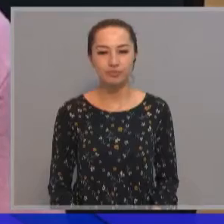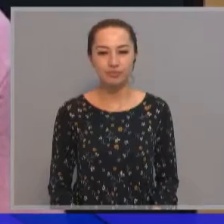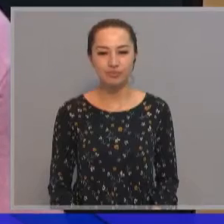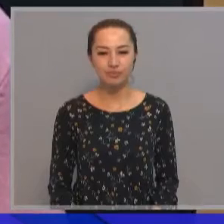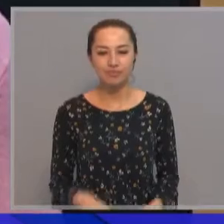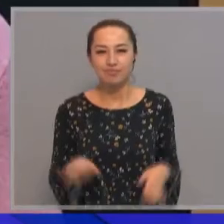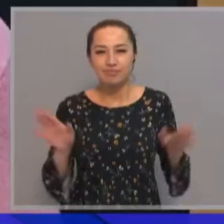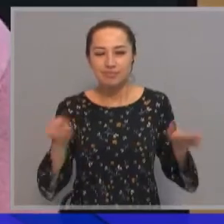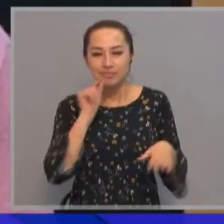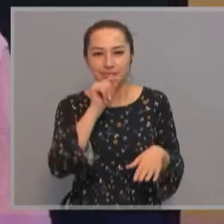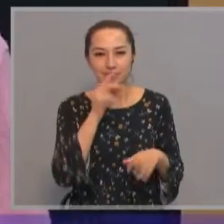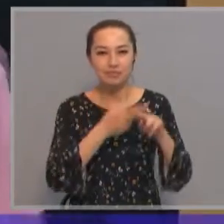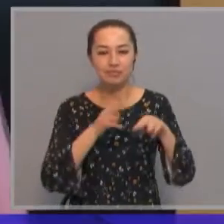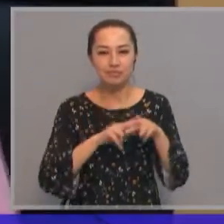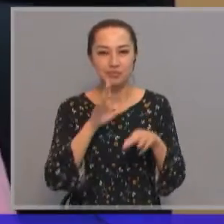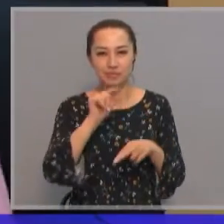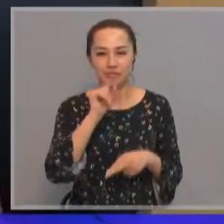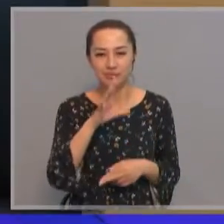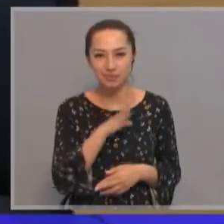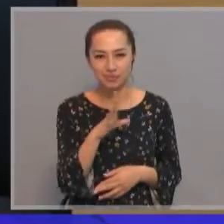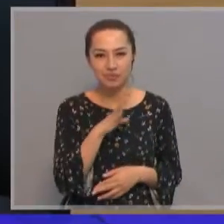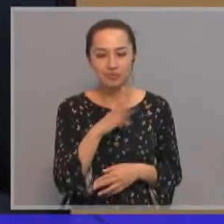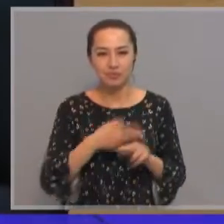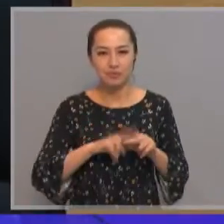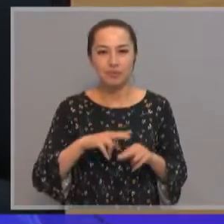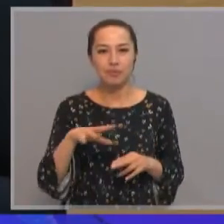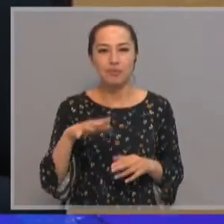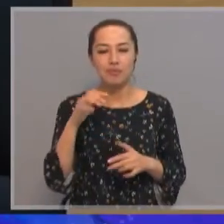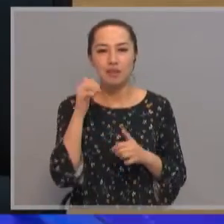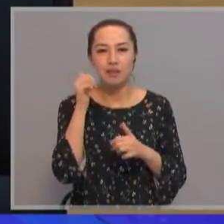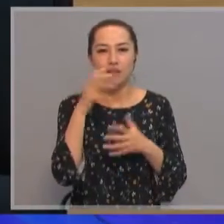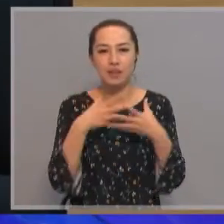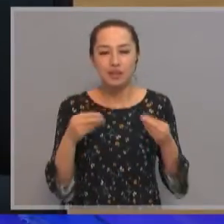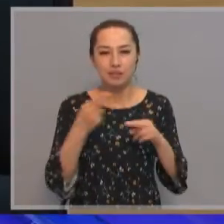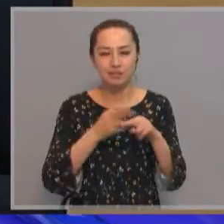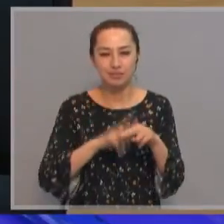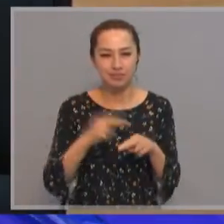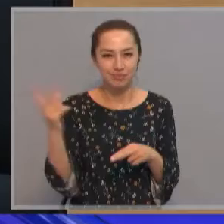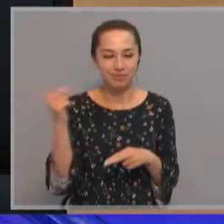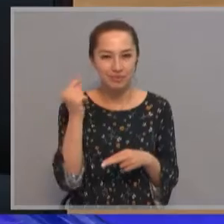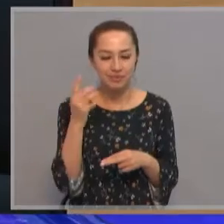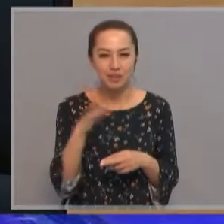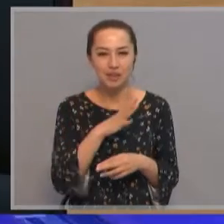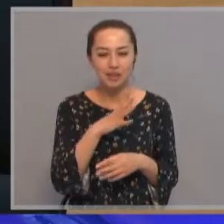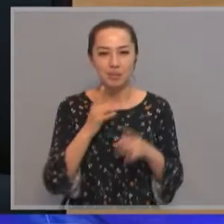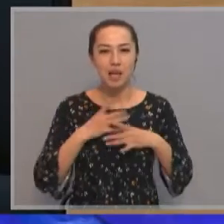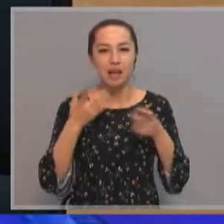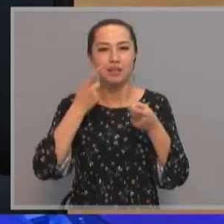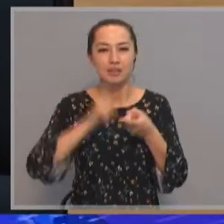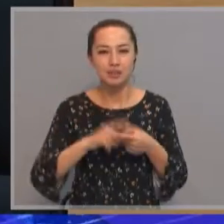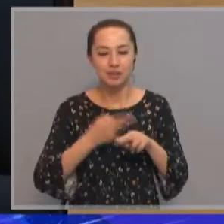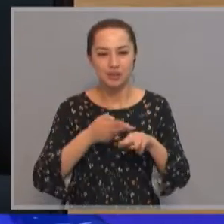сайрап, барлық адамзатқа жан бітірген керемет бір көктемнің мерекесі қарсаңында біздің